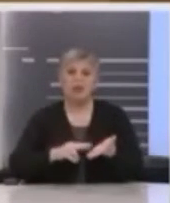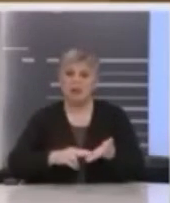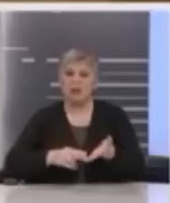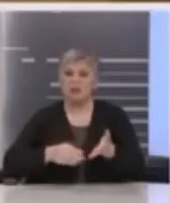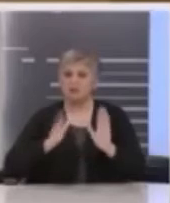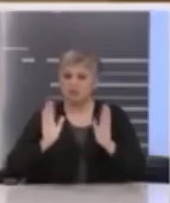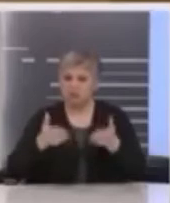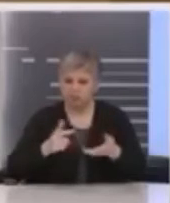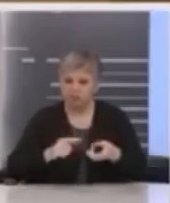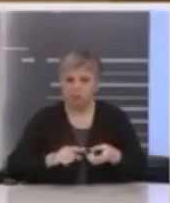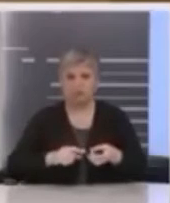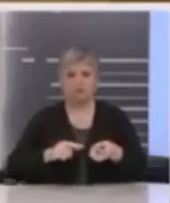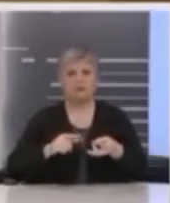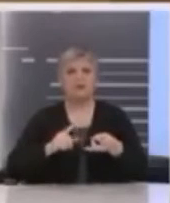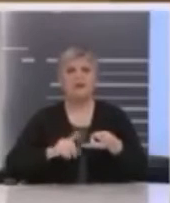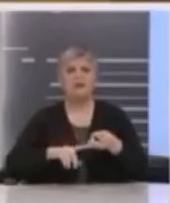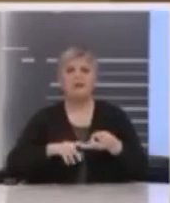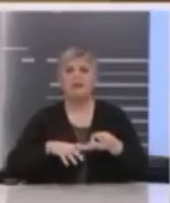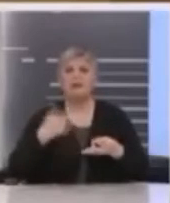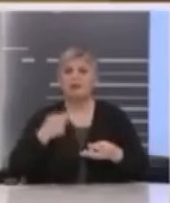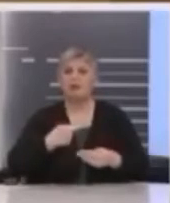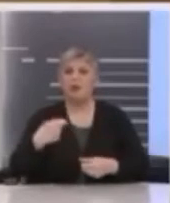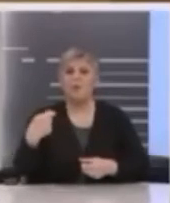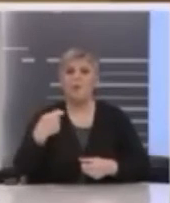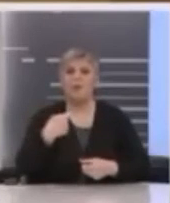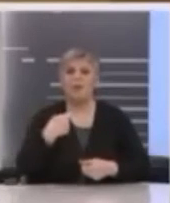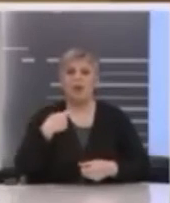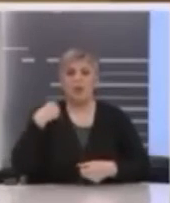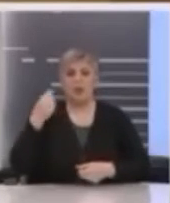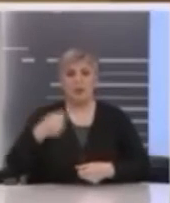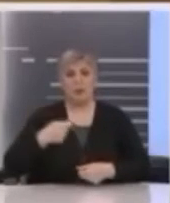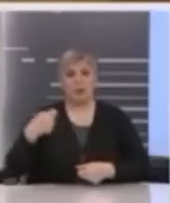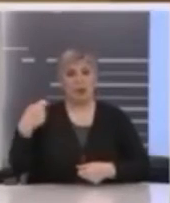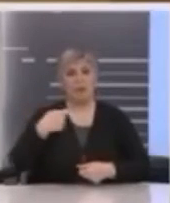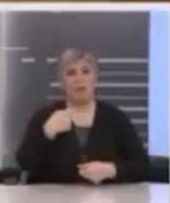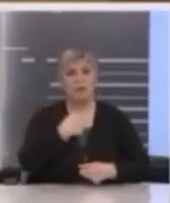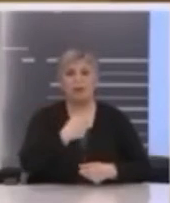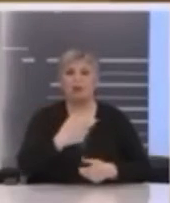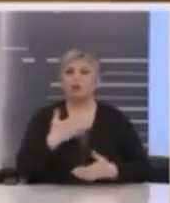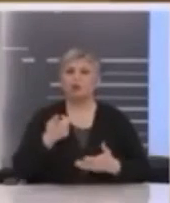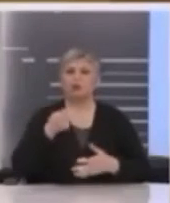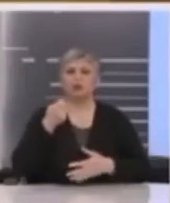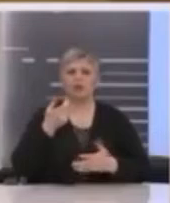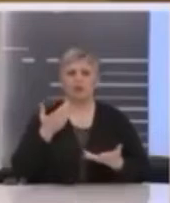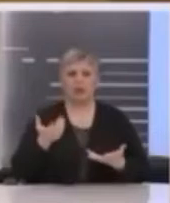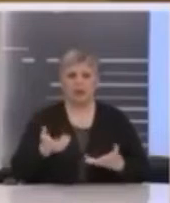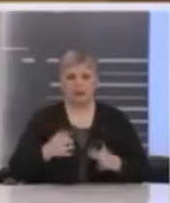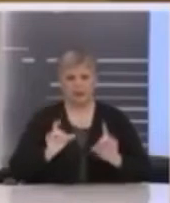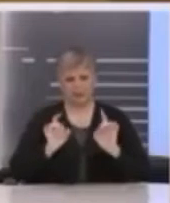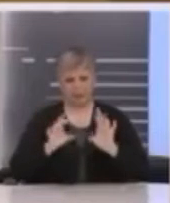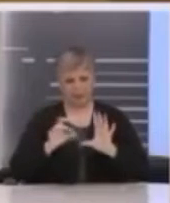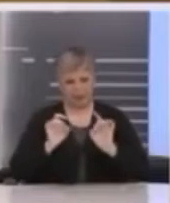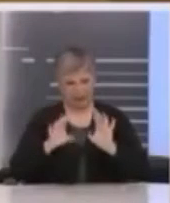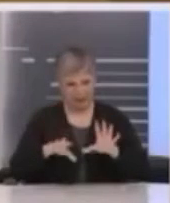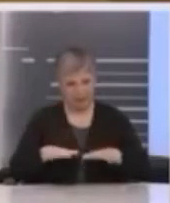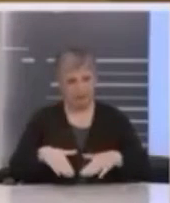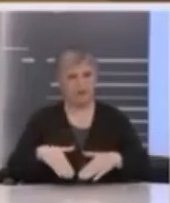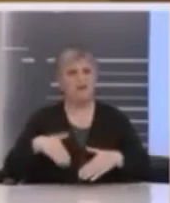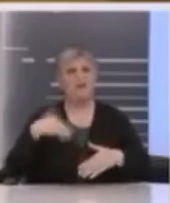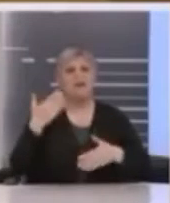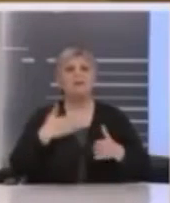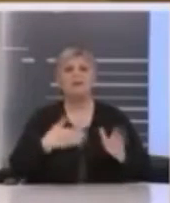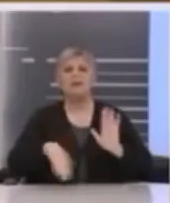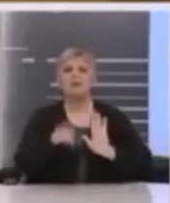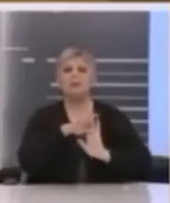της καταβολής των οφειλών του δημοσίου, των ληξιπρόθεσμων οφειλών προς την αγορά, από δραματική περικοπή του